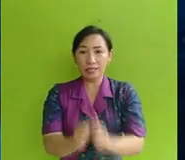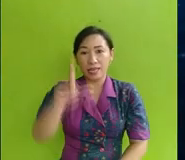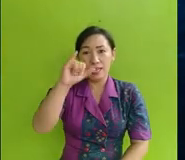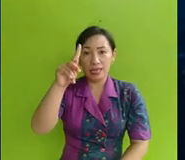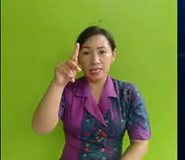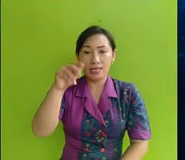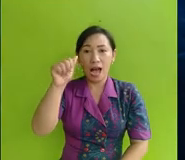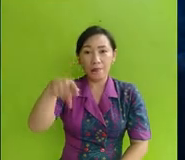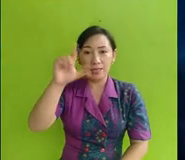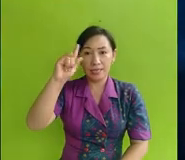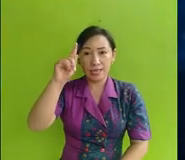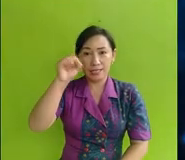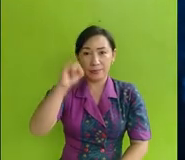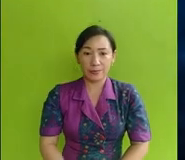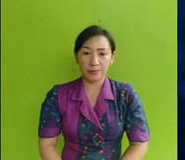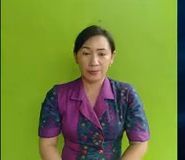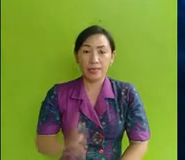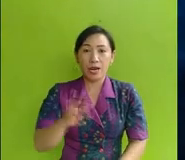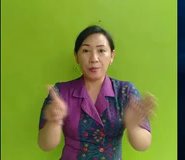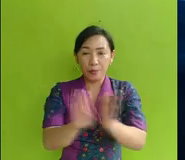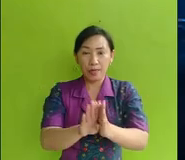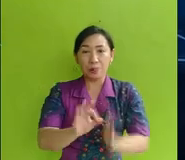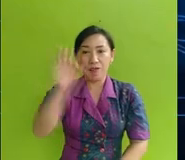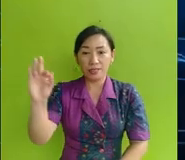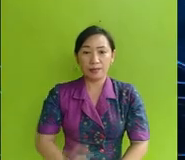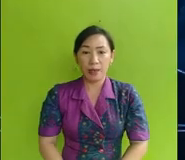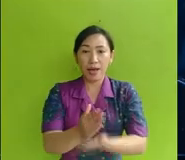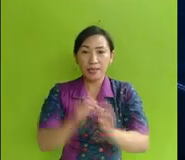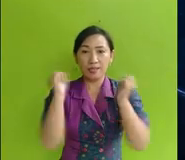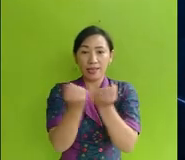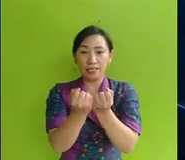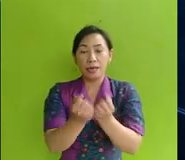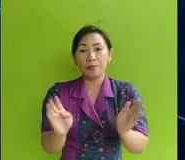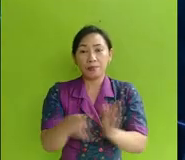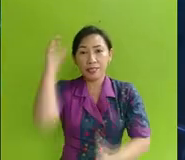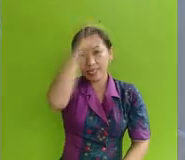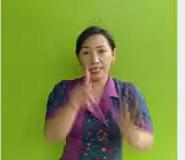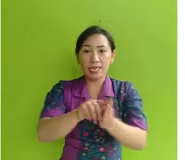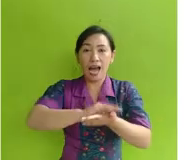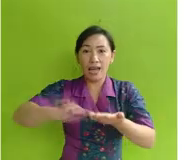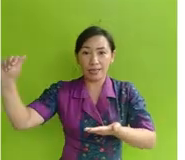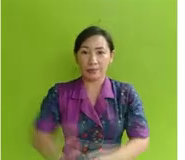itu, website kami dilengkapi dengan beragam link aplikasi yang bermanfaat bagi masyarakat pencari keadilan.